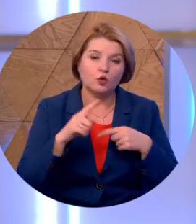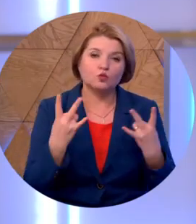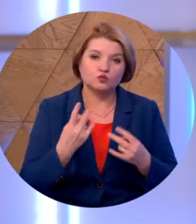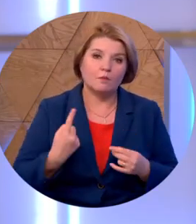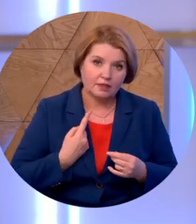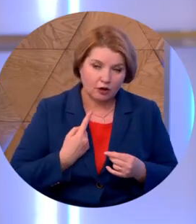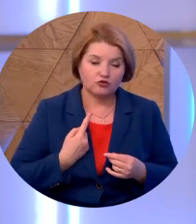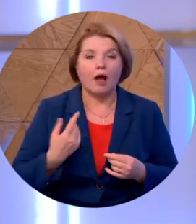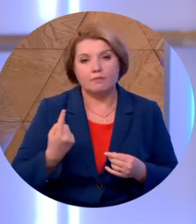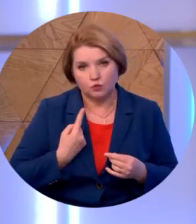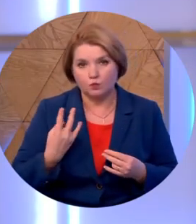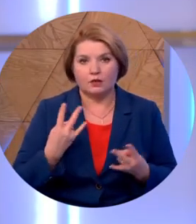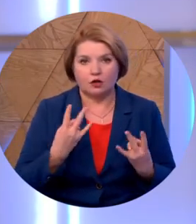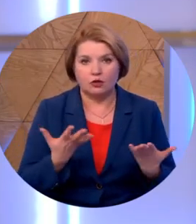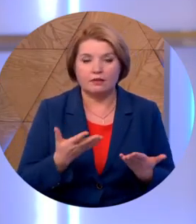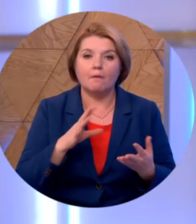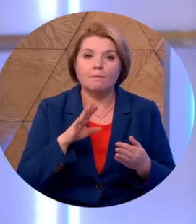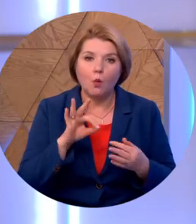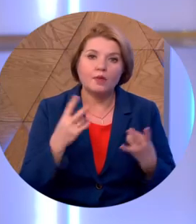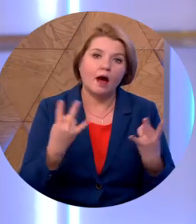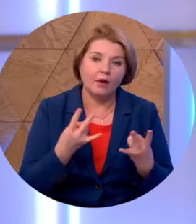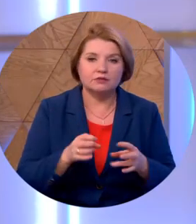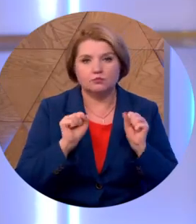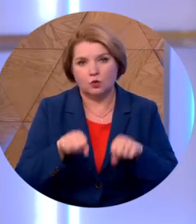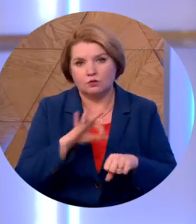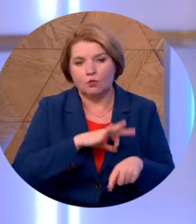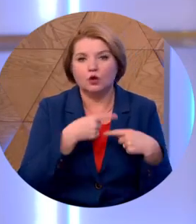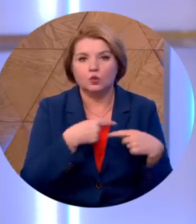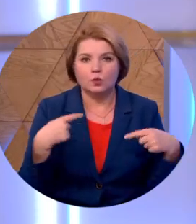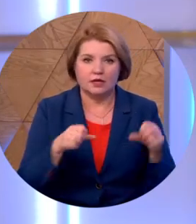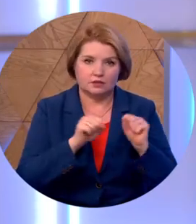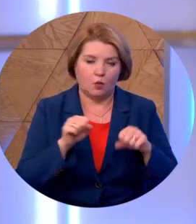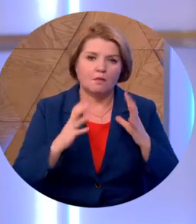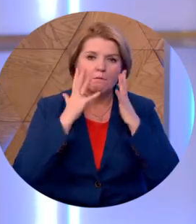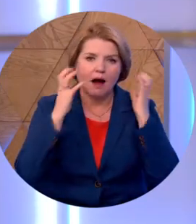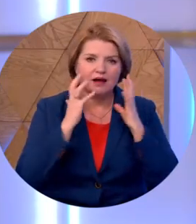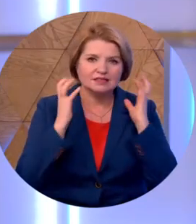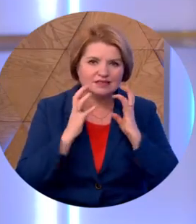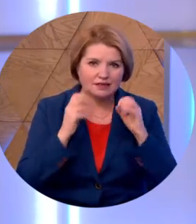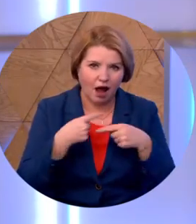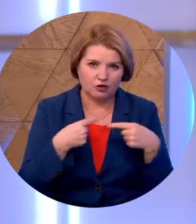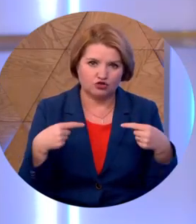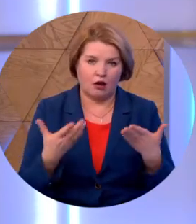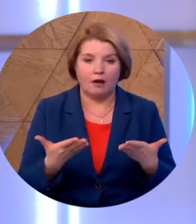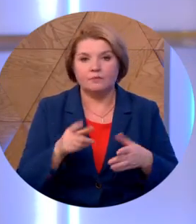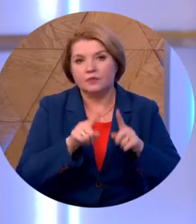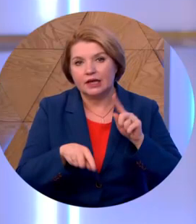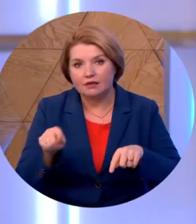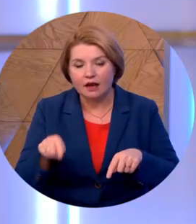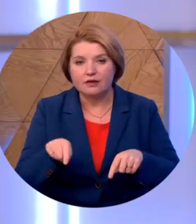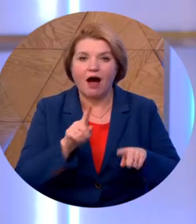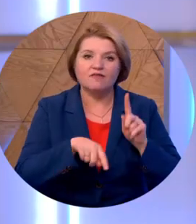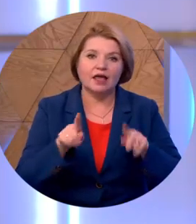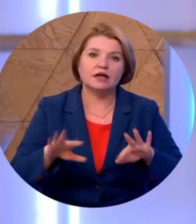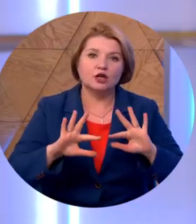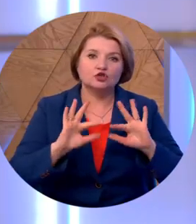Значит нужно подождать и потом при необходимости можно применить разли методы в виде массажа распространить Этот препарат иногда В некоторых случаях